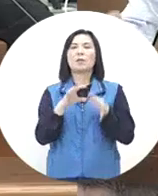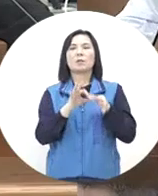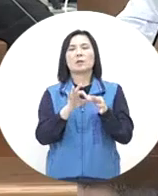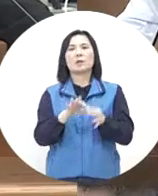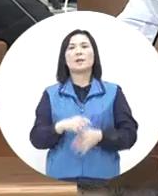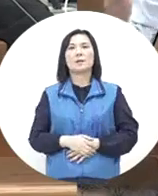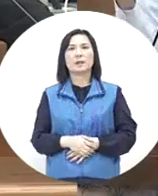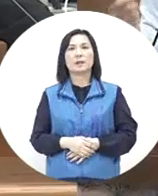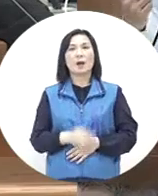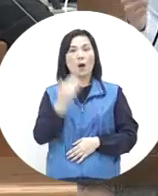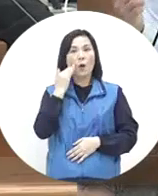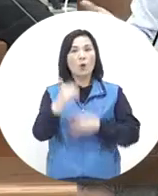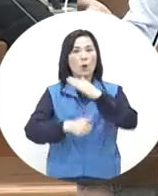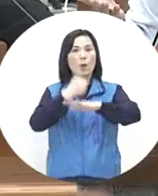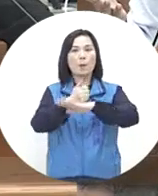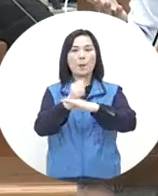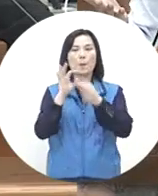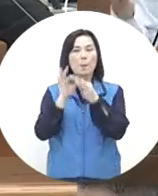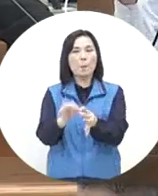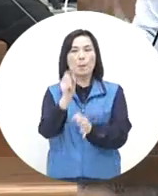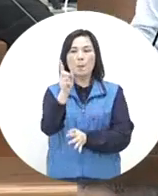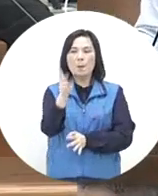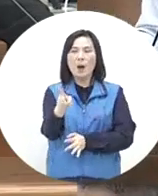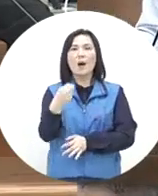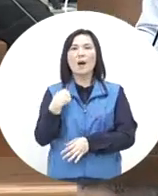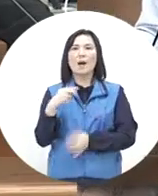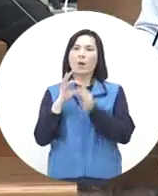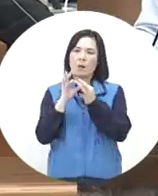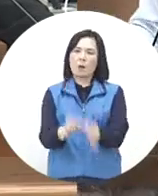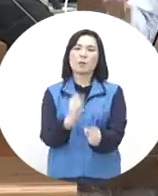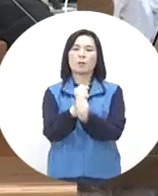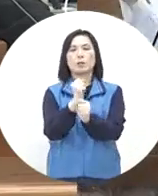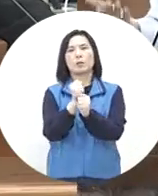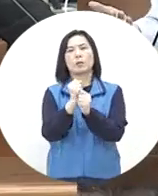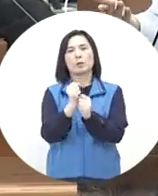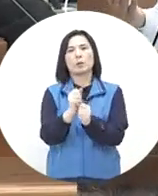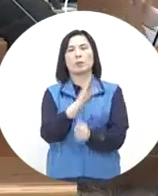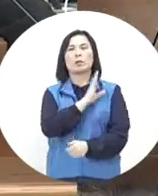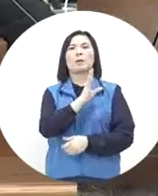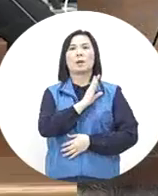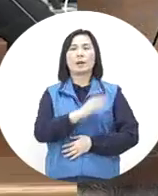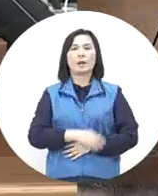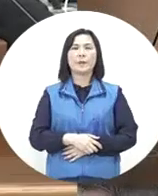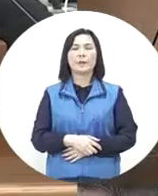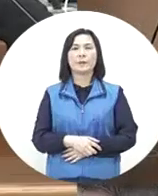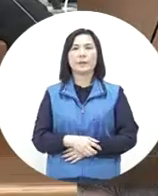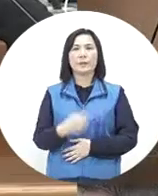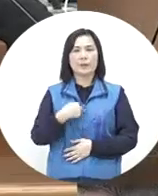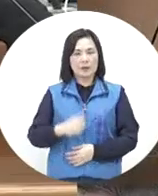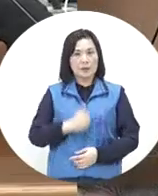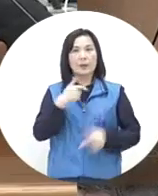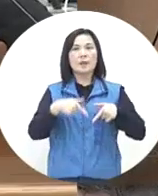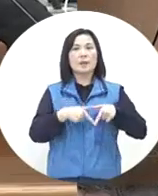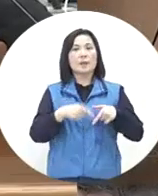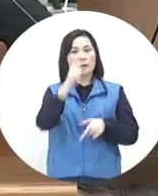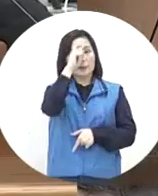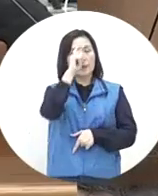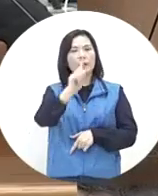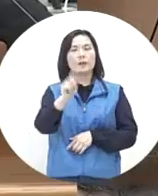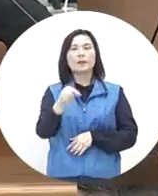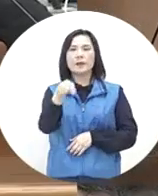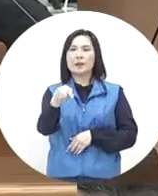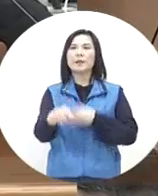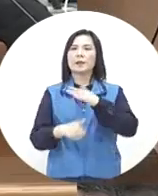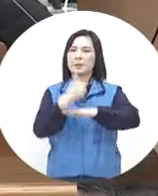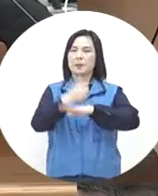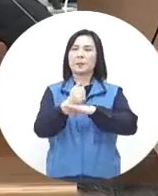有继续连任，我唔靠有法度继续推动，这就是安尼。哦，所以讲哦，我是真心希望啦，你应该要继续连任